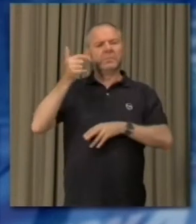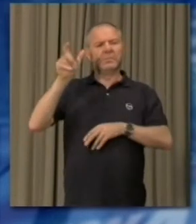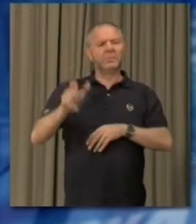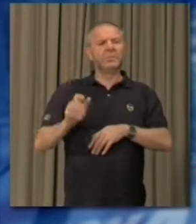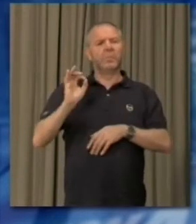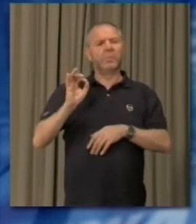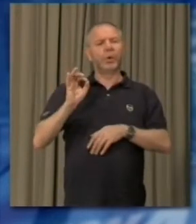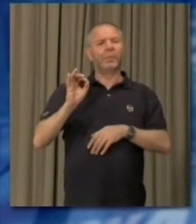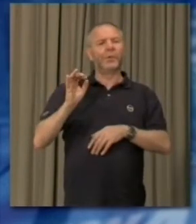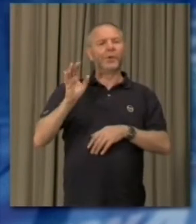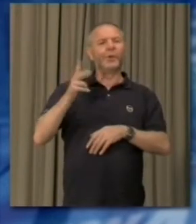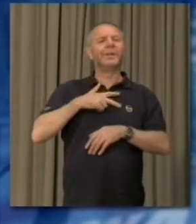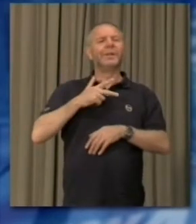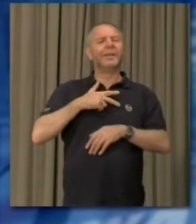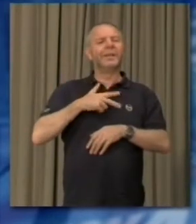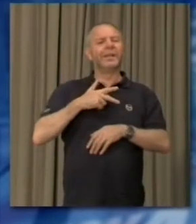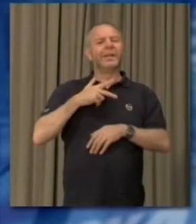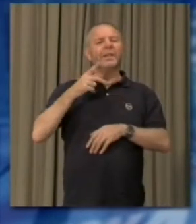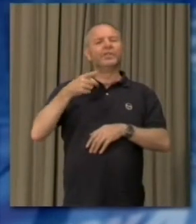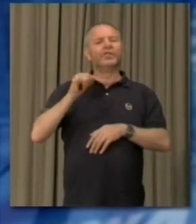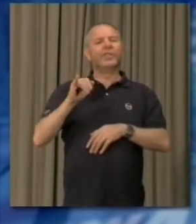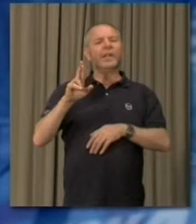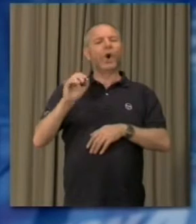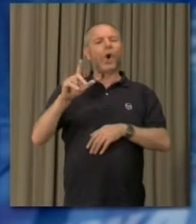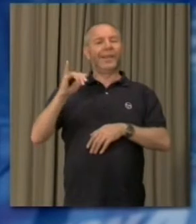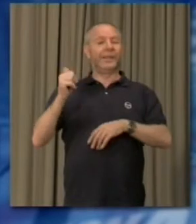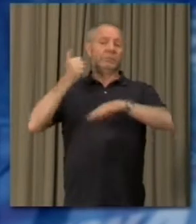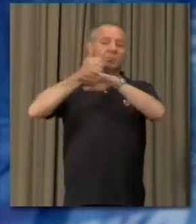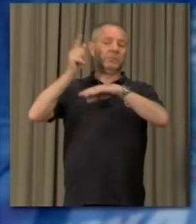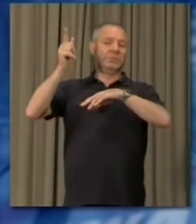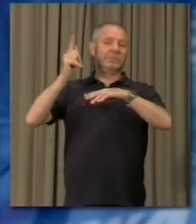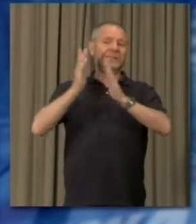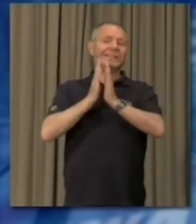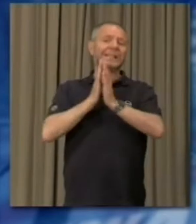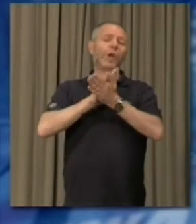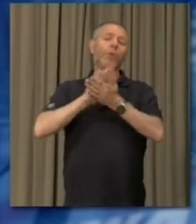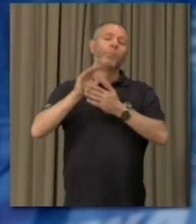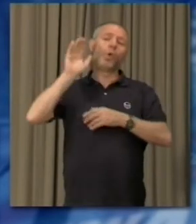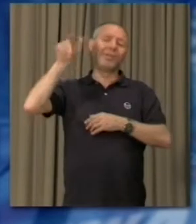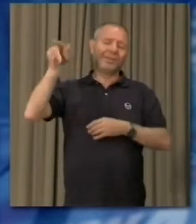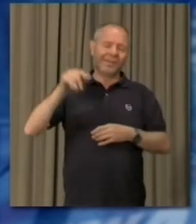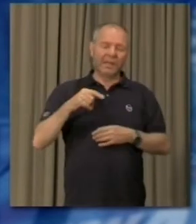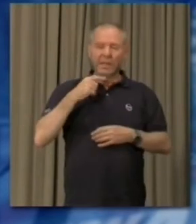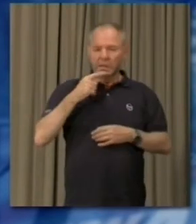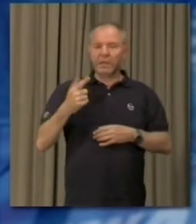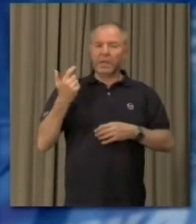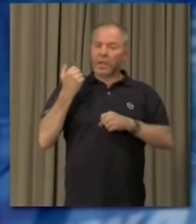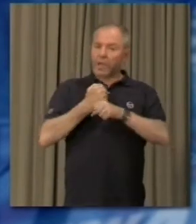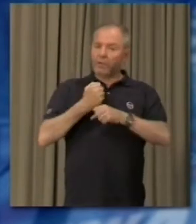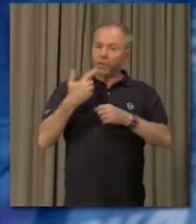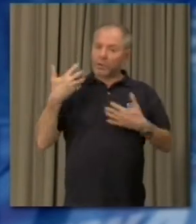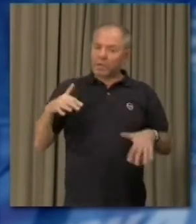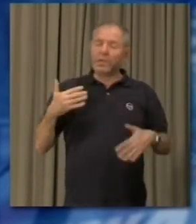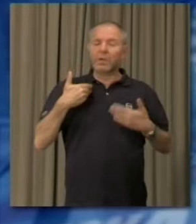rettore del Sacromonte, don Pierluigi Giroldi, ha ringraziato quanto hanno lavorato affinché il progetto si realizzasse, perché alla fine, ha detto